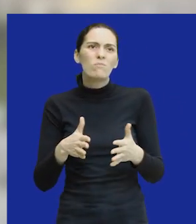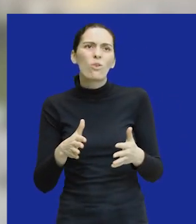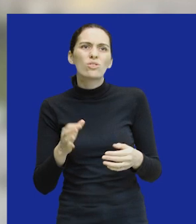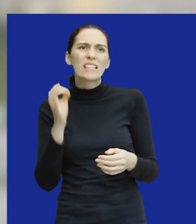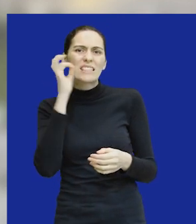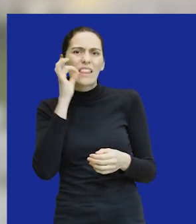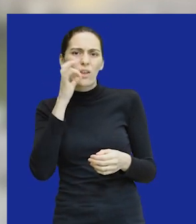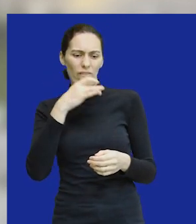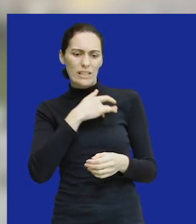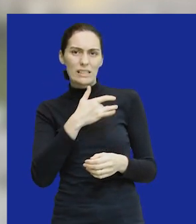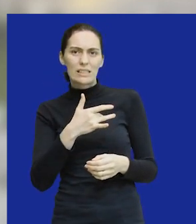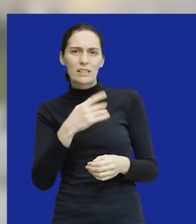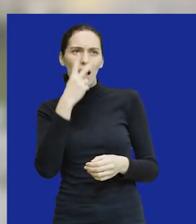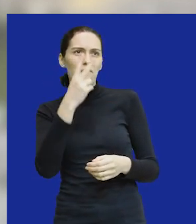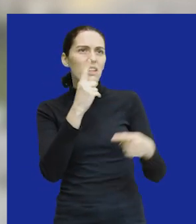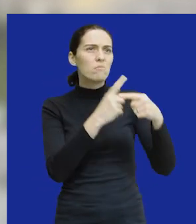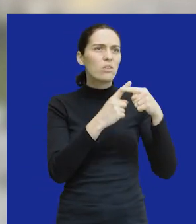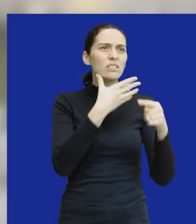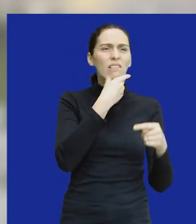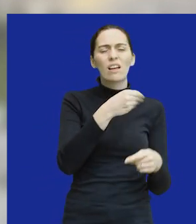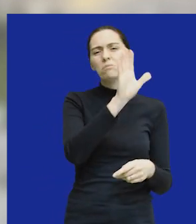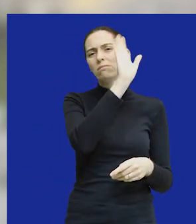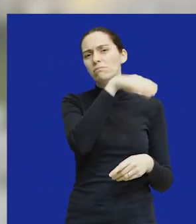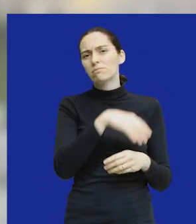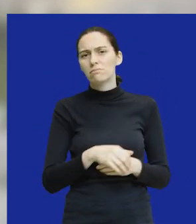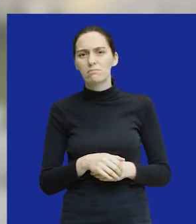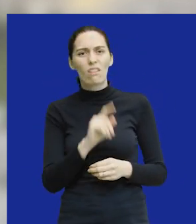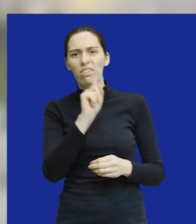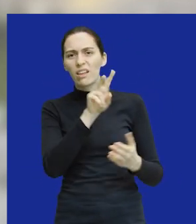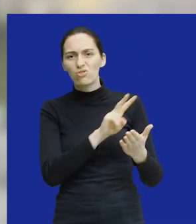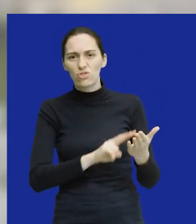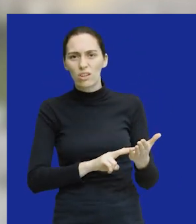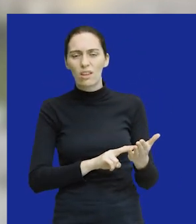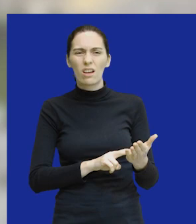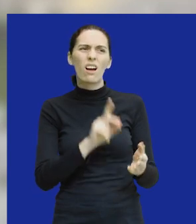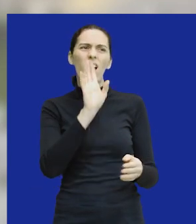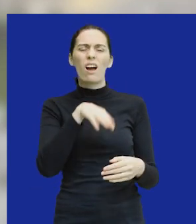toliko možda zatrovani u srcu da onda kad vide nešto lijepo i pozitivno kažu, ma joj,